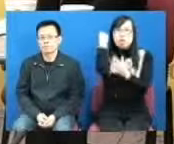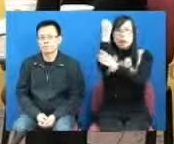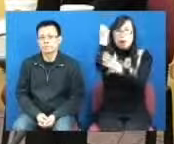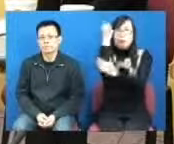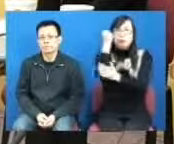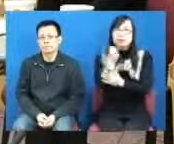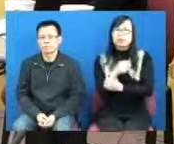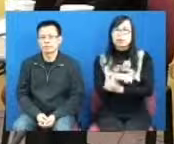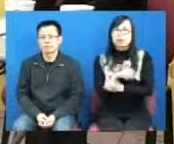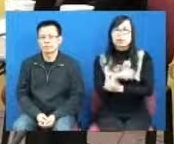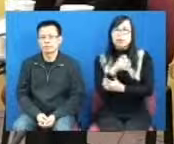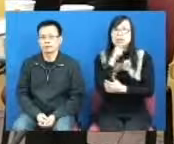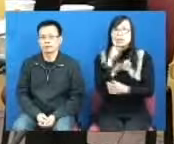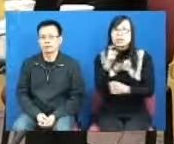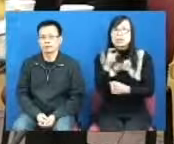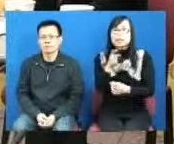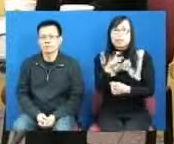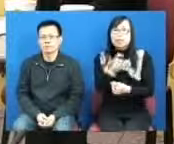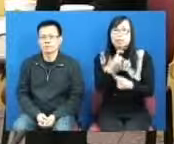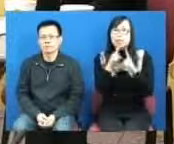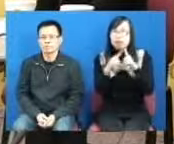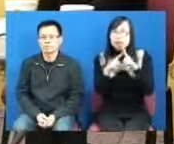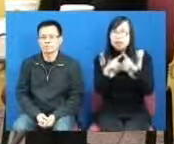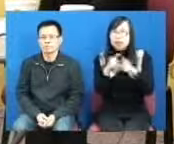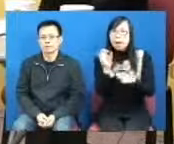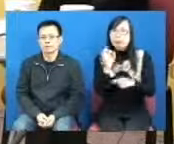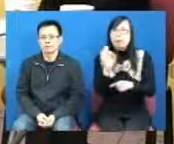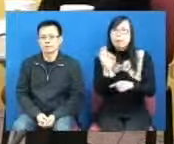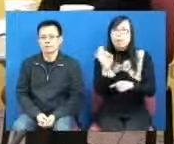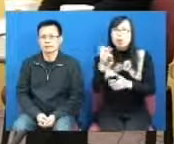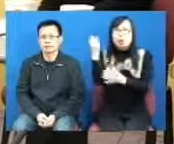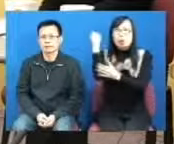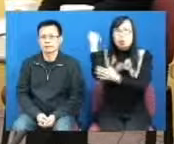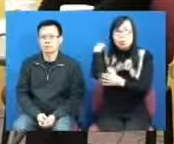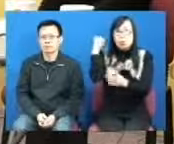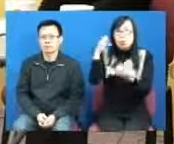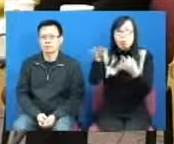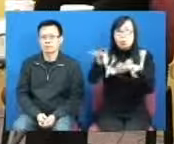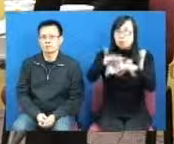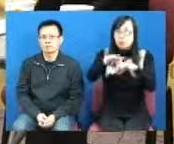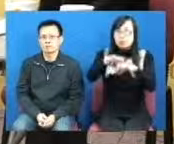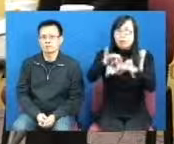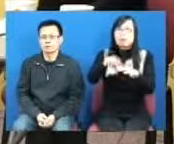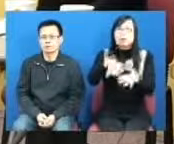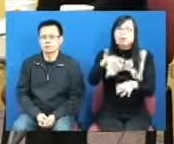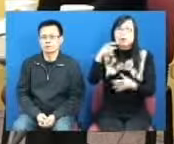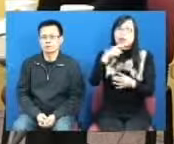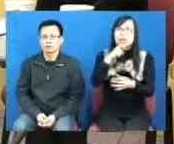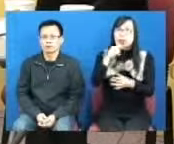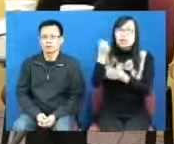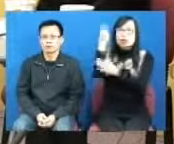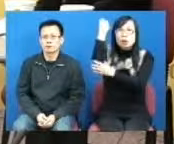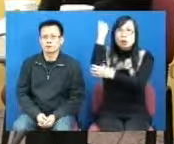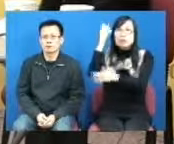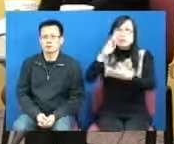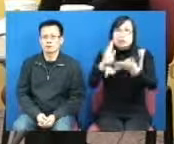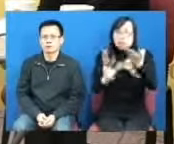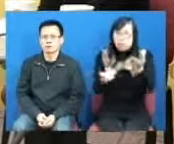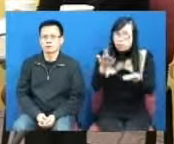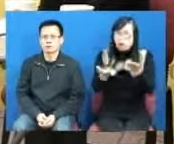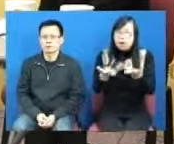令到有些人沒有所以譬如他沒有強制金戶口所以這些人反對還是反對